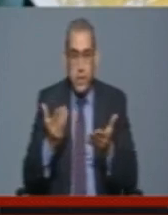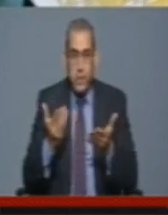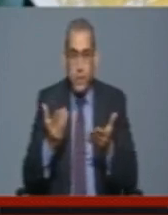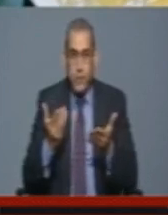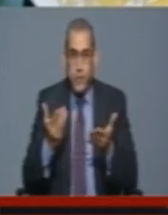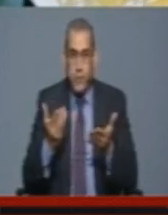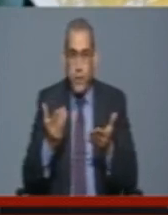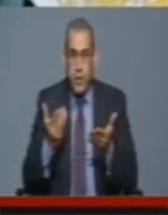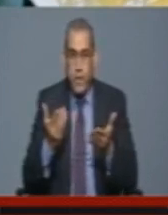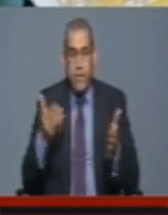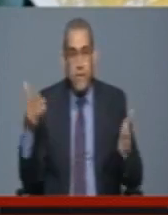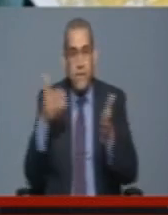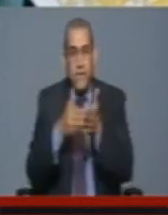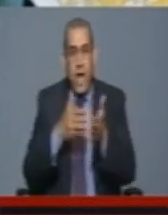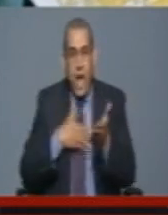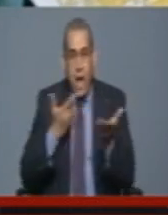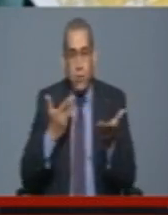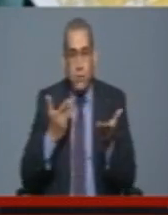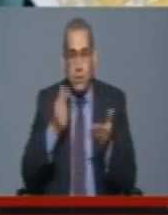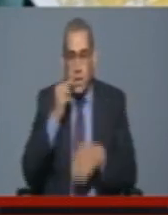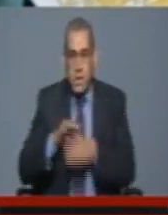في النهاية احنا عايزين المساعدات تخش.